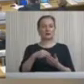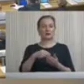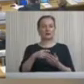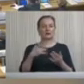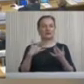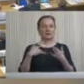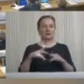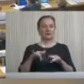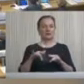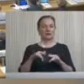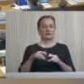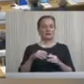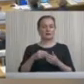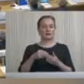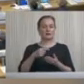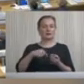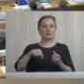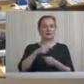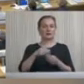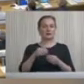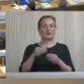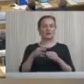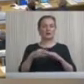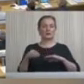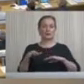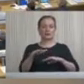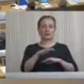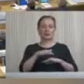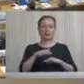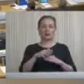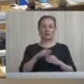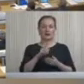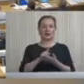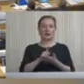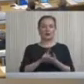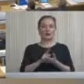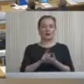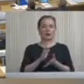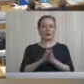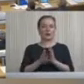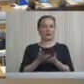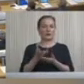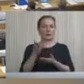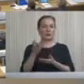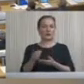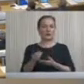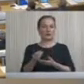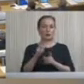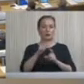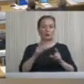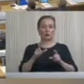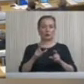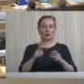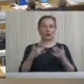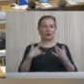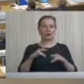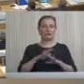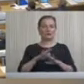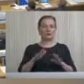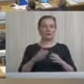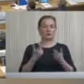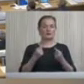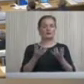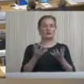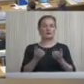країну заганяти в ті умови, де зараз ми не можемо... Ми тільки ось восени зрозуміємо, в